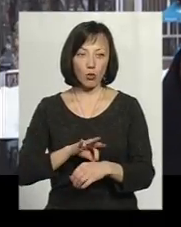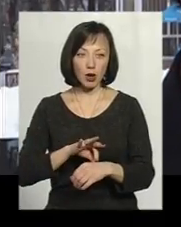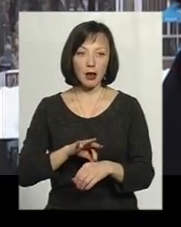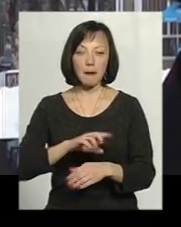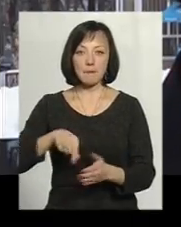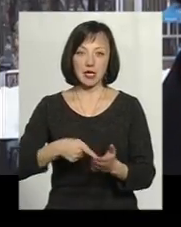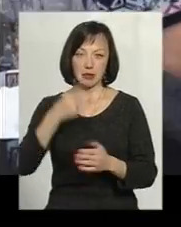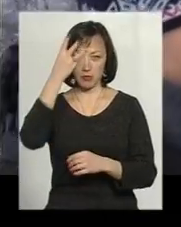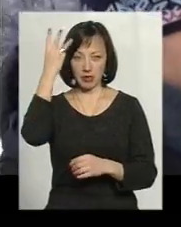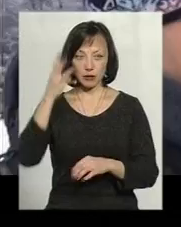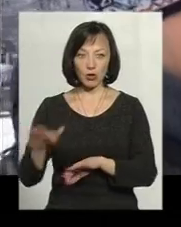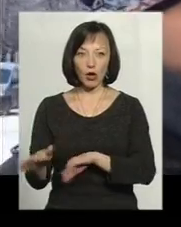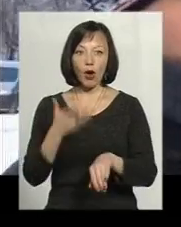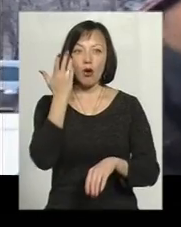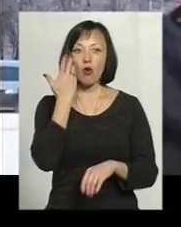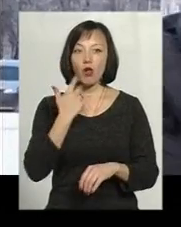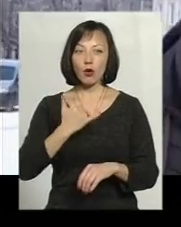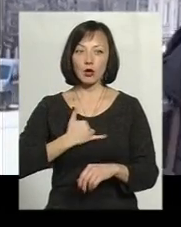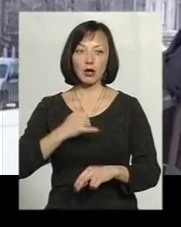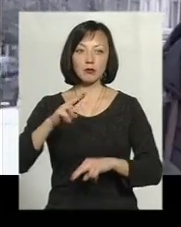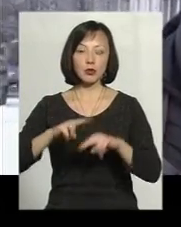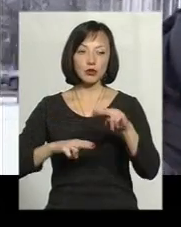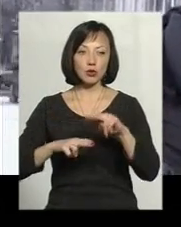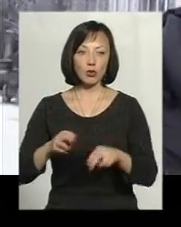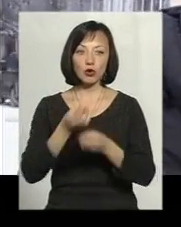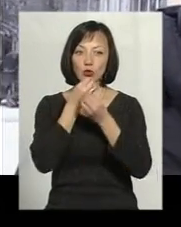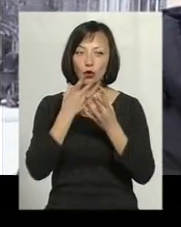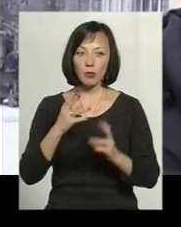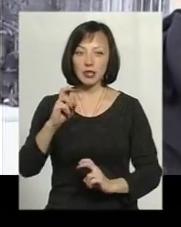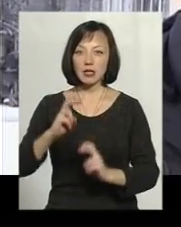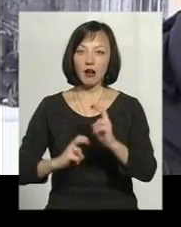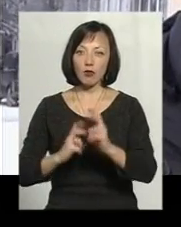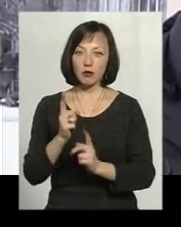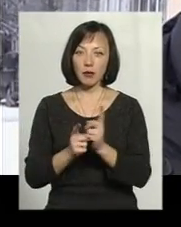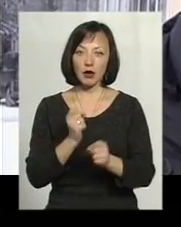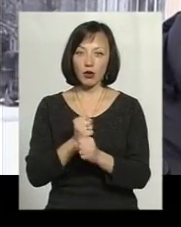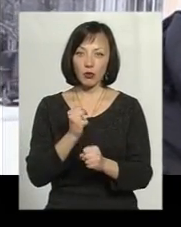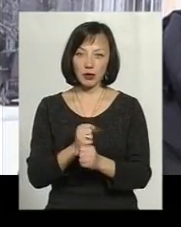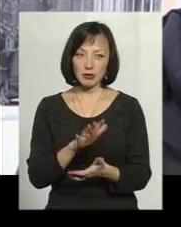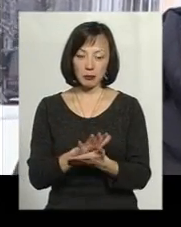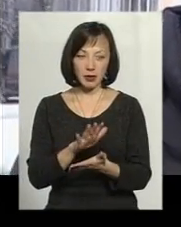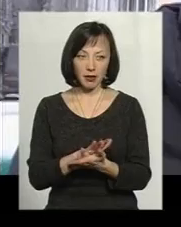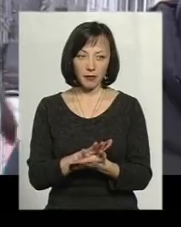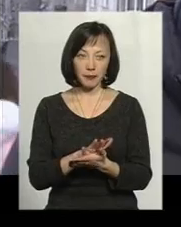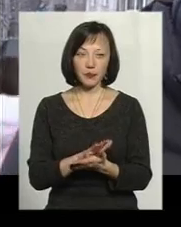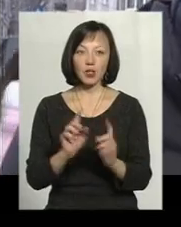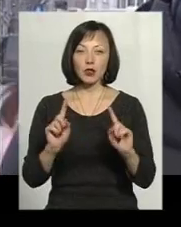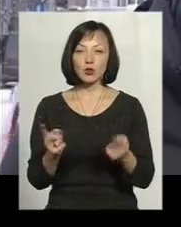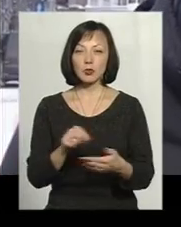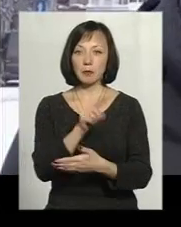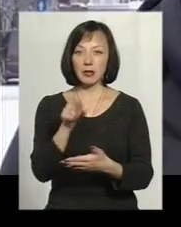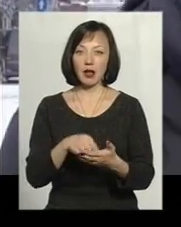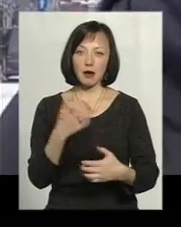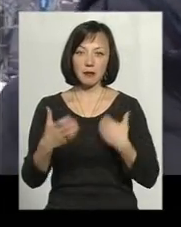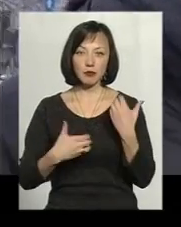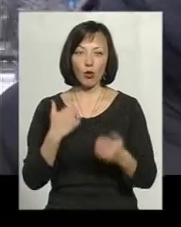міста Хмельницька. Коли в нас построюють добрий завод по переробці сміття? Дуже це питання